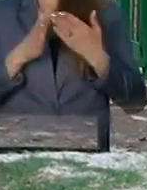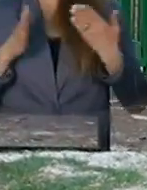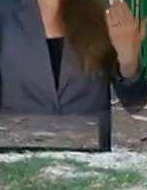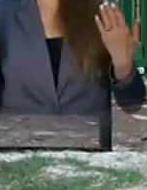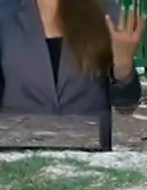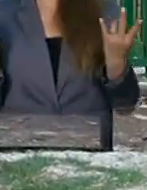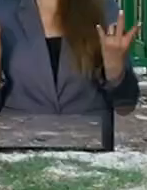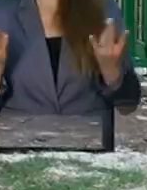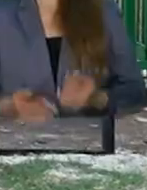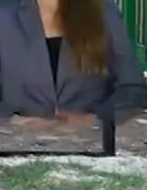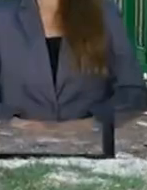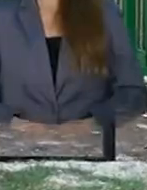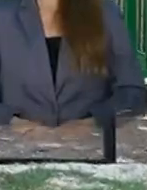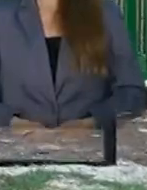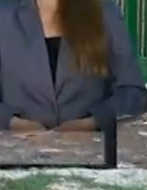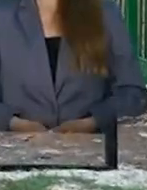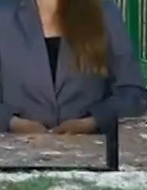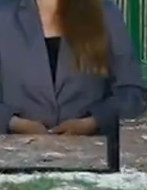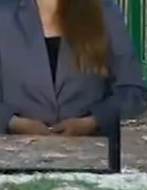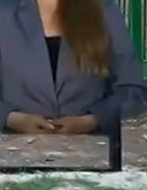Қашықтықты сақта.